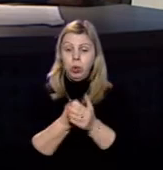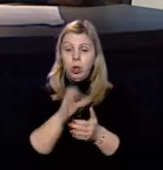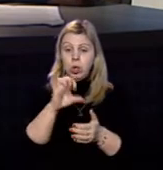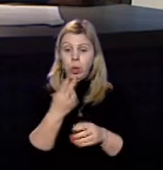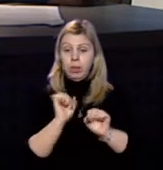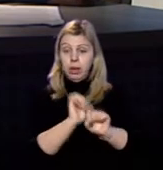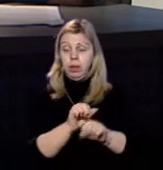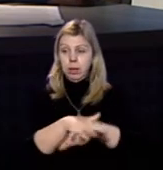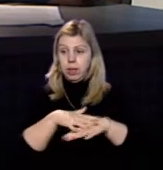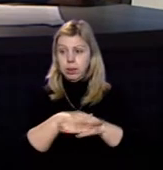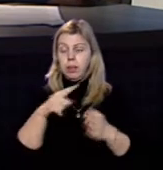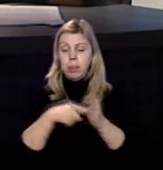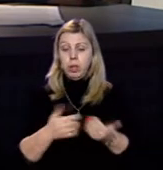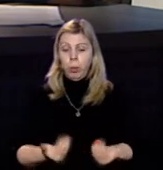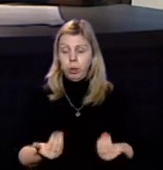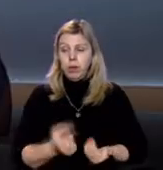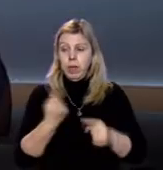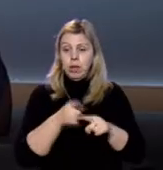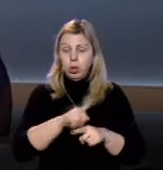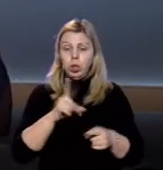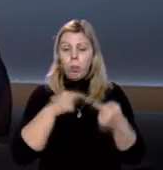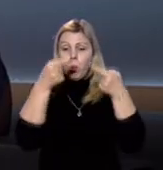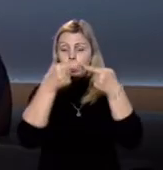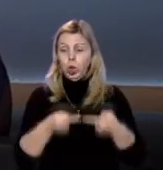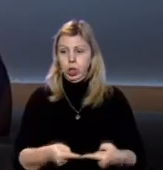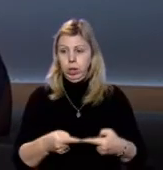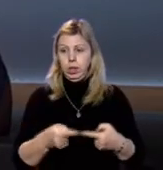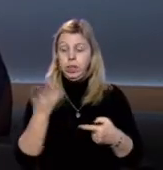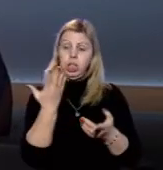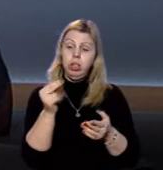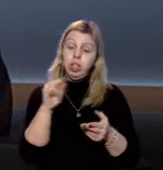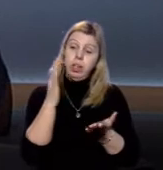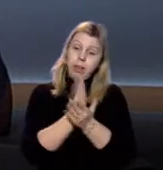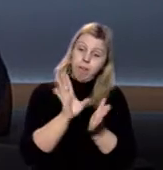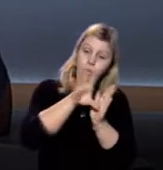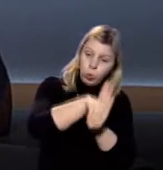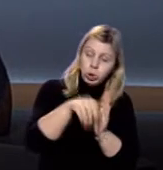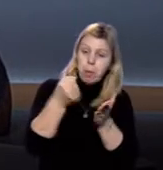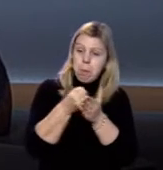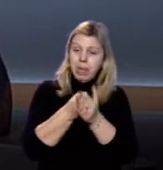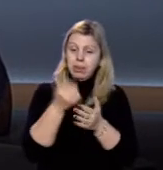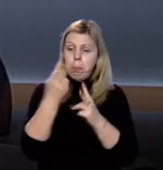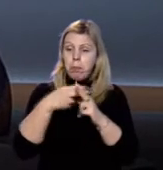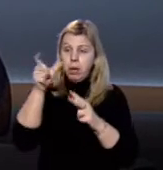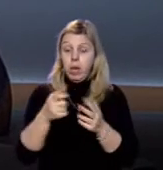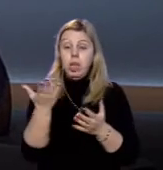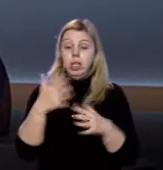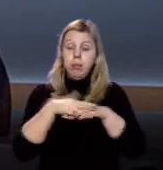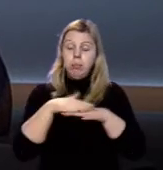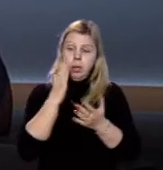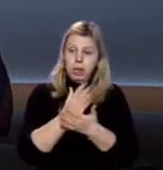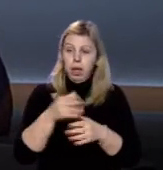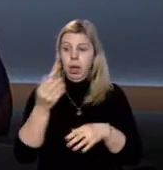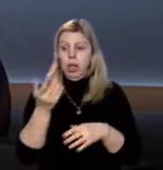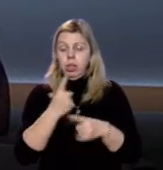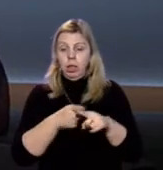соціального захисту населення за місцем проживання для того, щоб уточнити, чи включений у базу пільговиків, чи нарахована пільга, який розмір пільги,